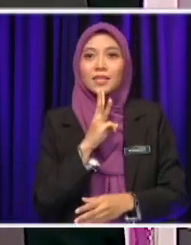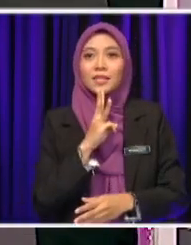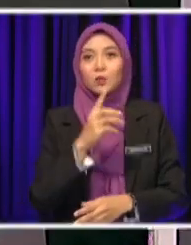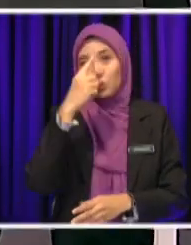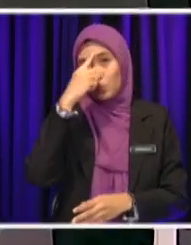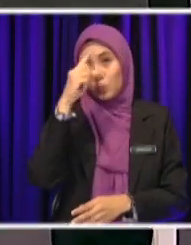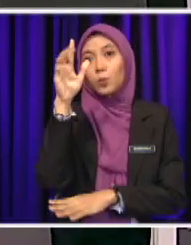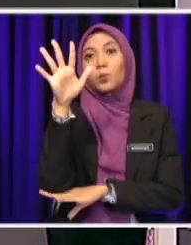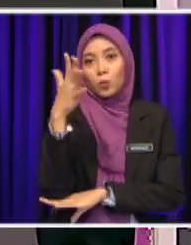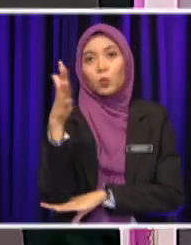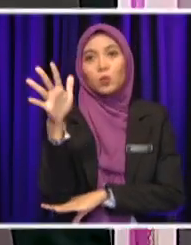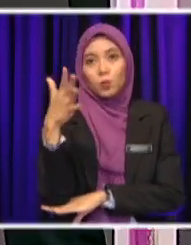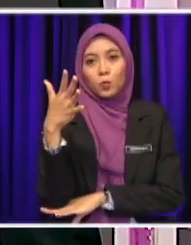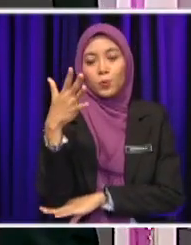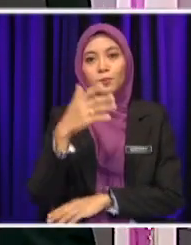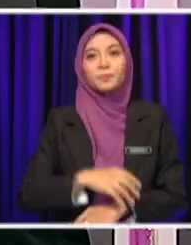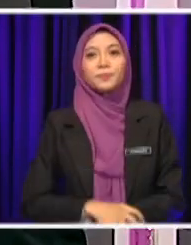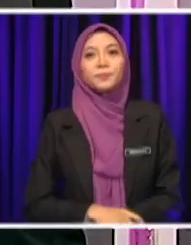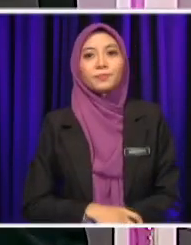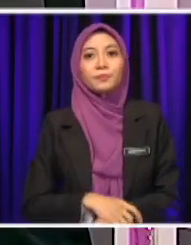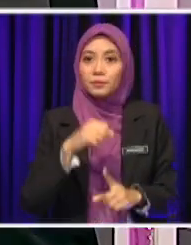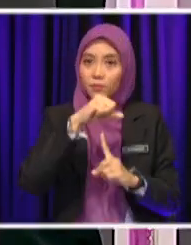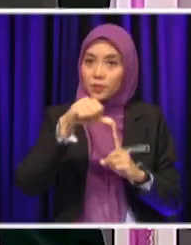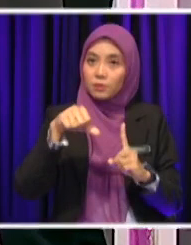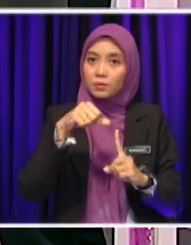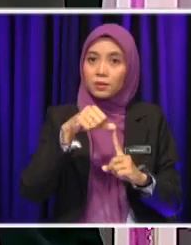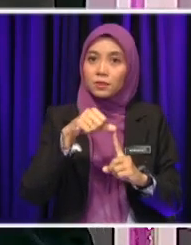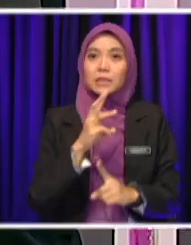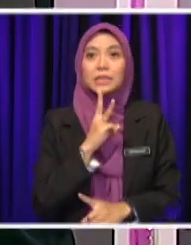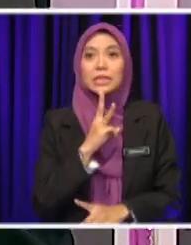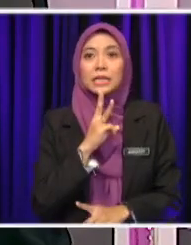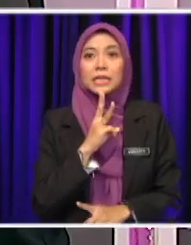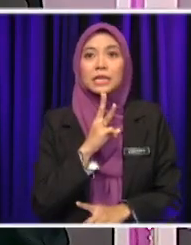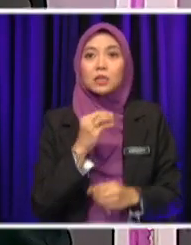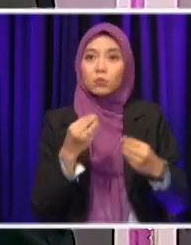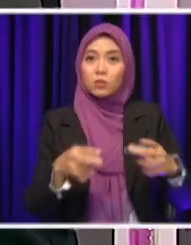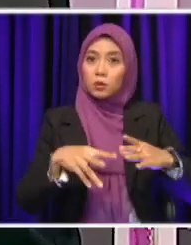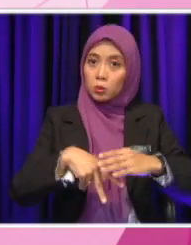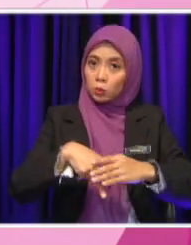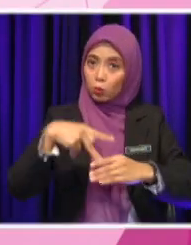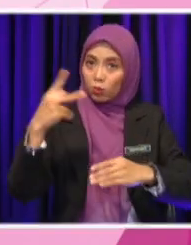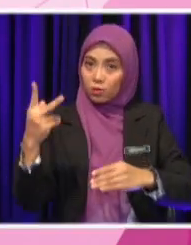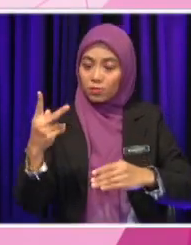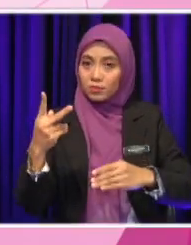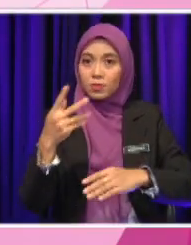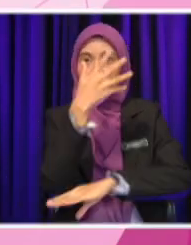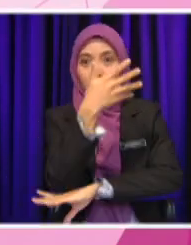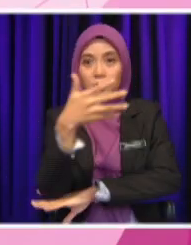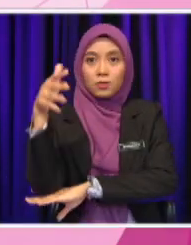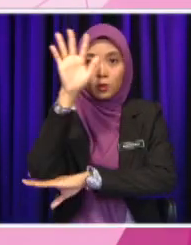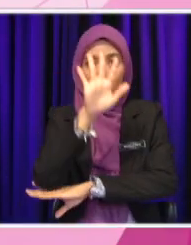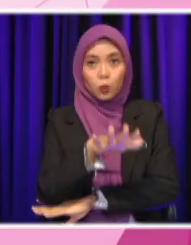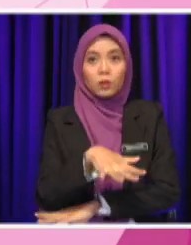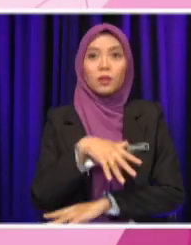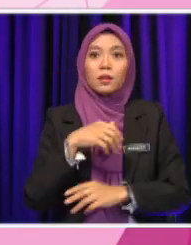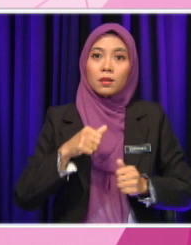Jadi apa akan jadi apabila dia dah sedut air masuk ke dalam pam? Dia akan patah balik ke atas carta alih ni, Aiman. Dia patah balik ke atas, dia akan